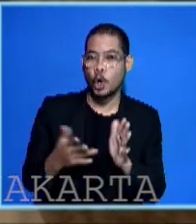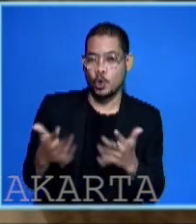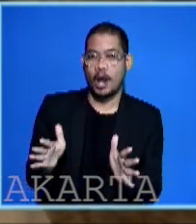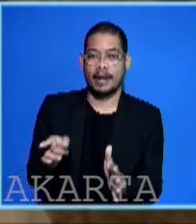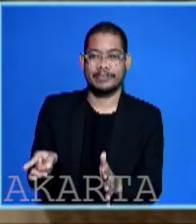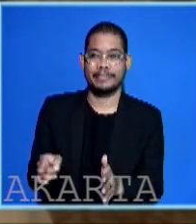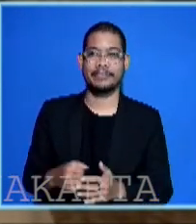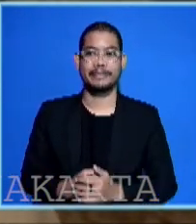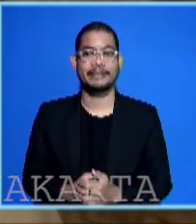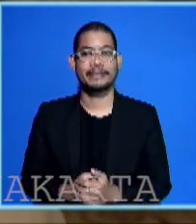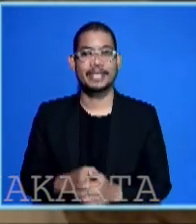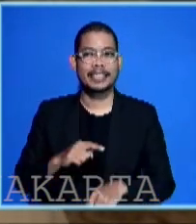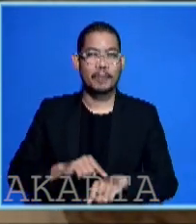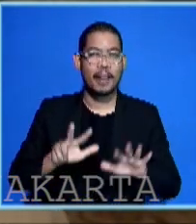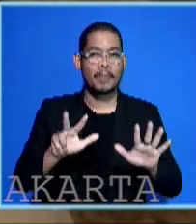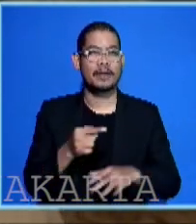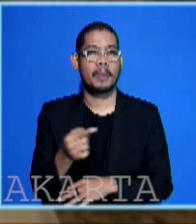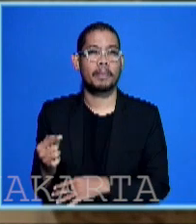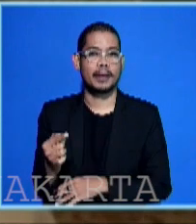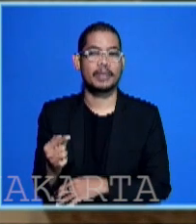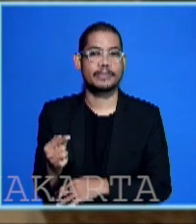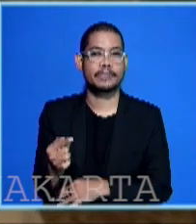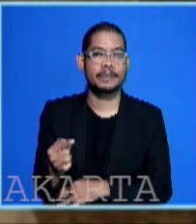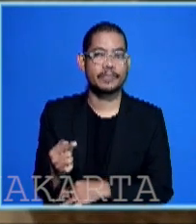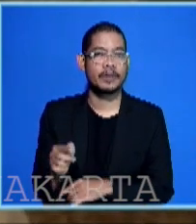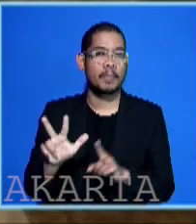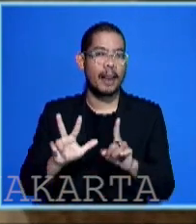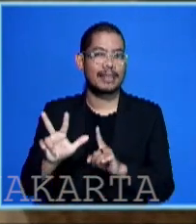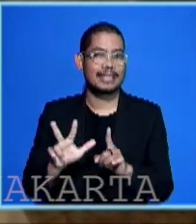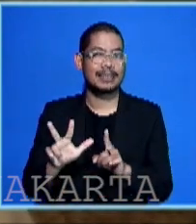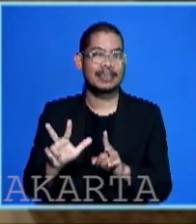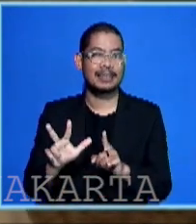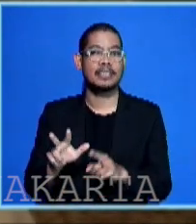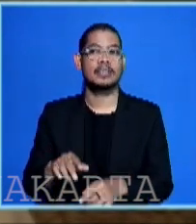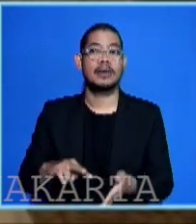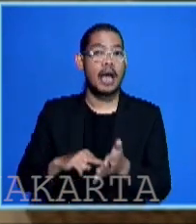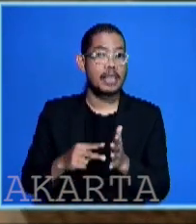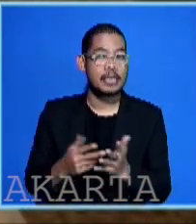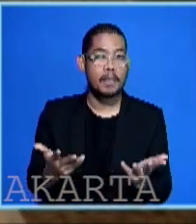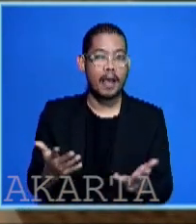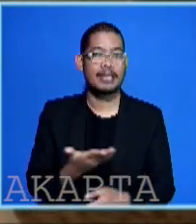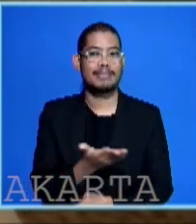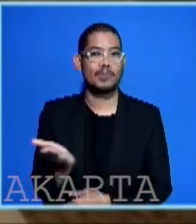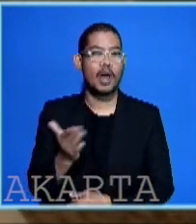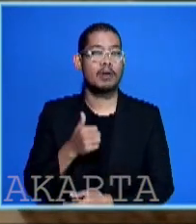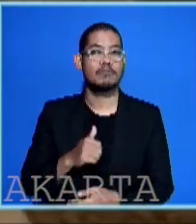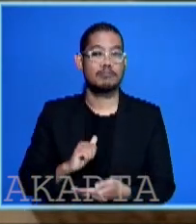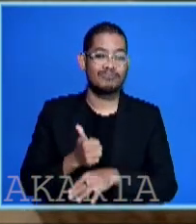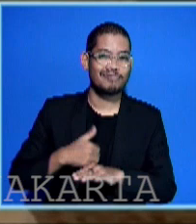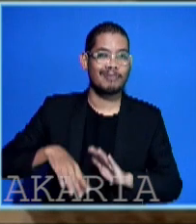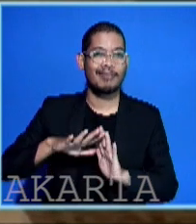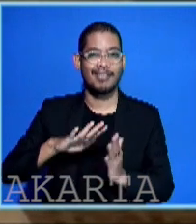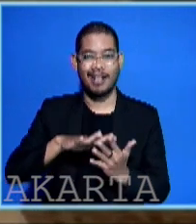Tentukan yaitu jam sampai jam 18 maka Kami menghimbau kepada peserta Pemilu untuk mengikuti regulasi yang